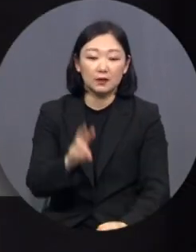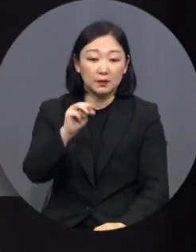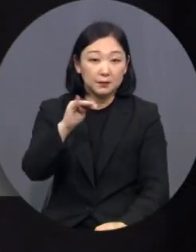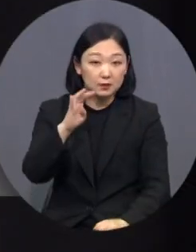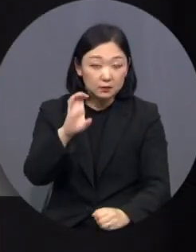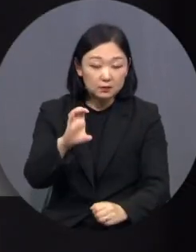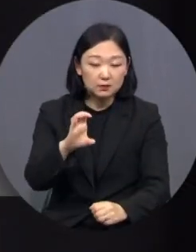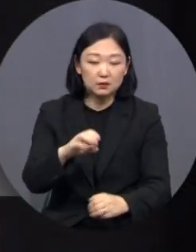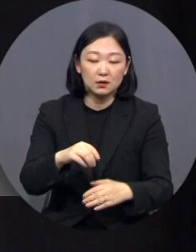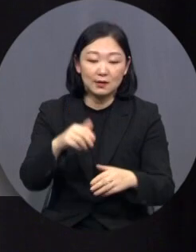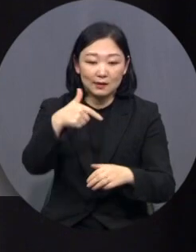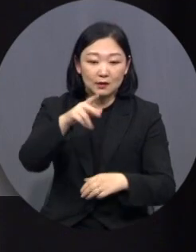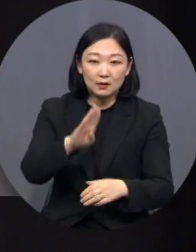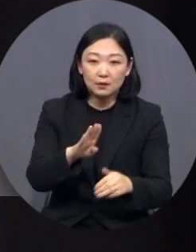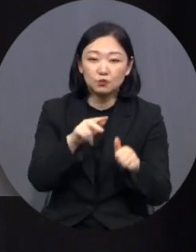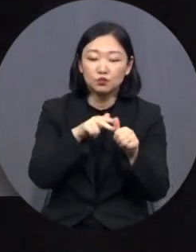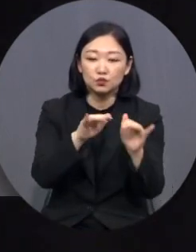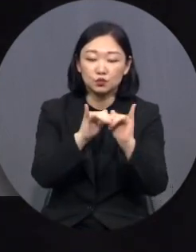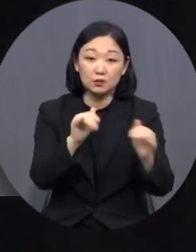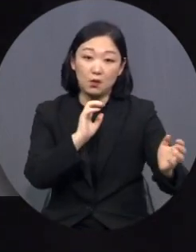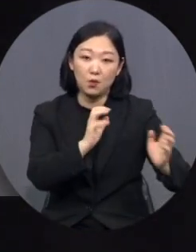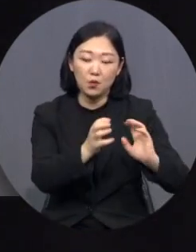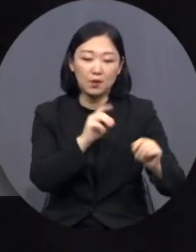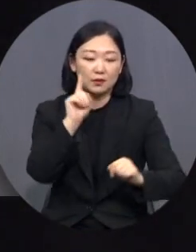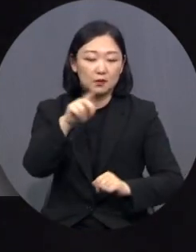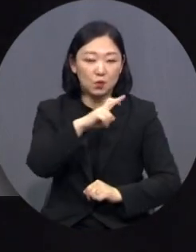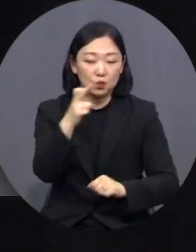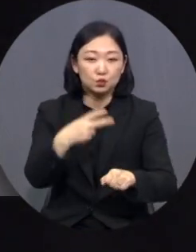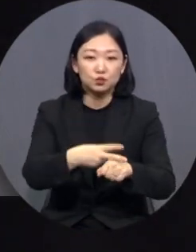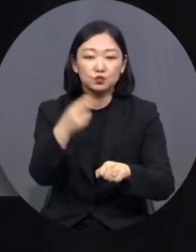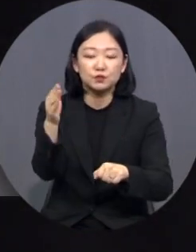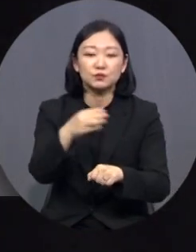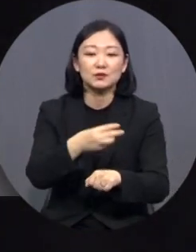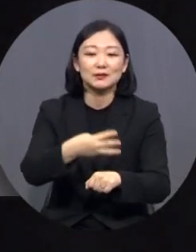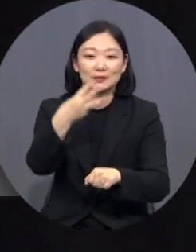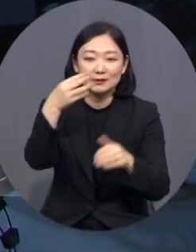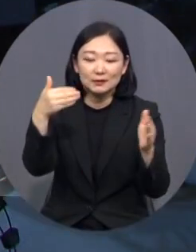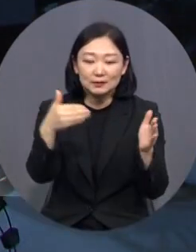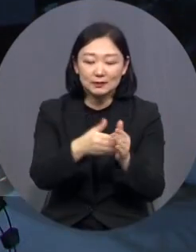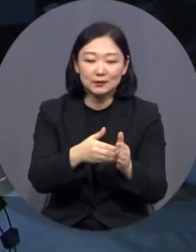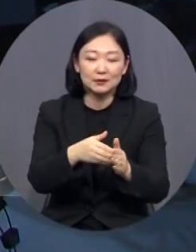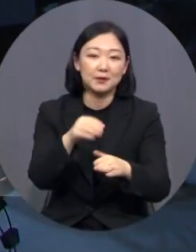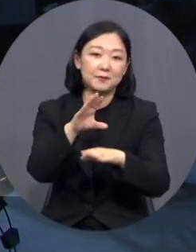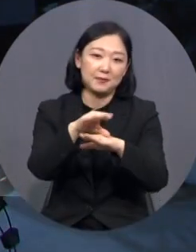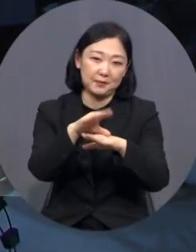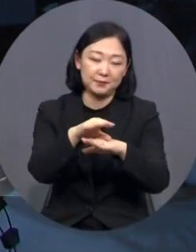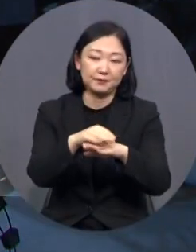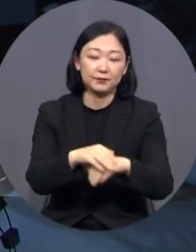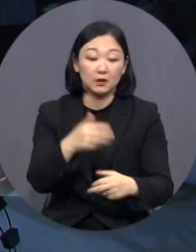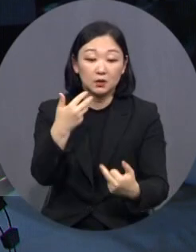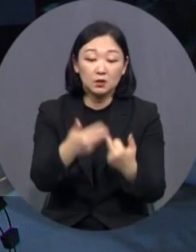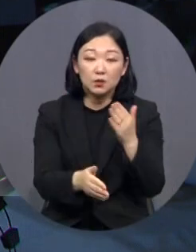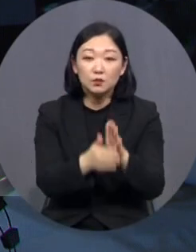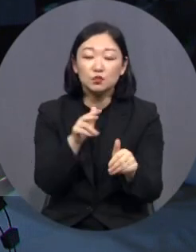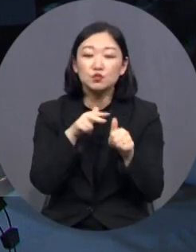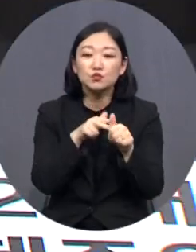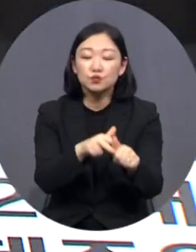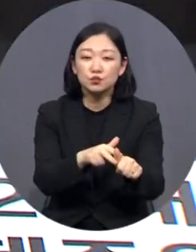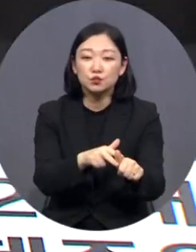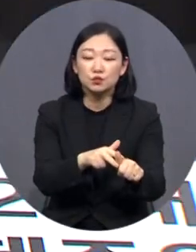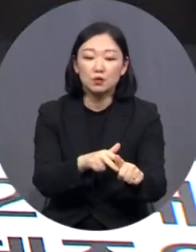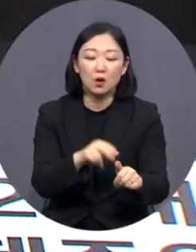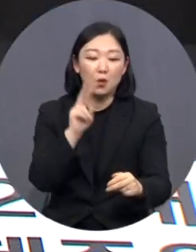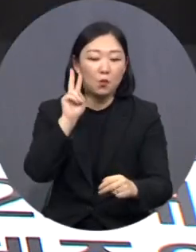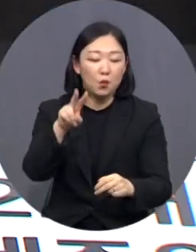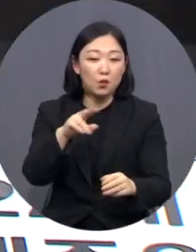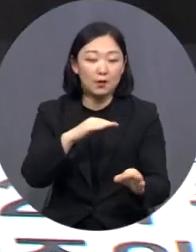MBC는 제주시 갑 후보자 토론회를 내일 오후 2시부터 3시까지 생방송하고 서귀포시 후보자 토론회를